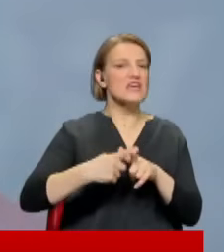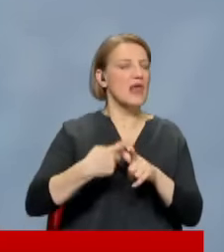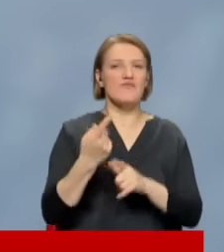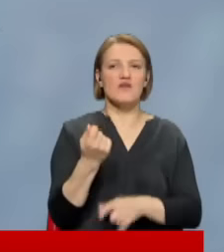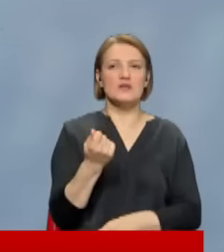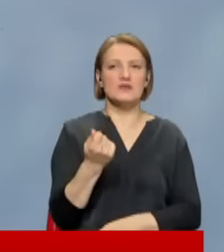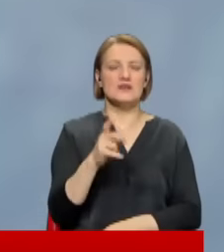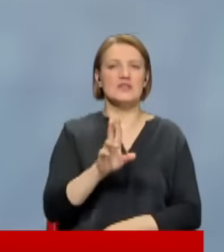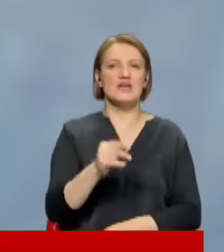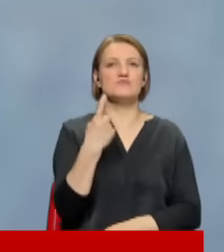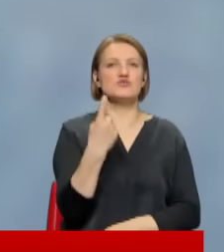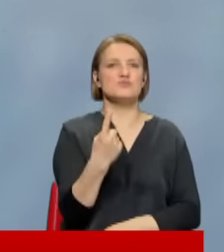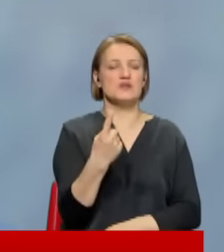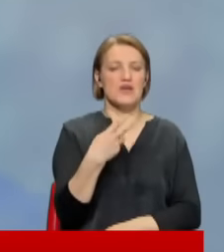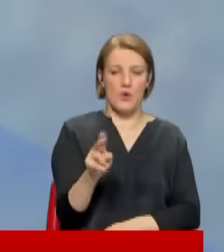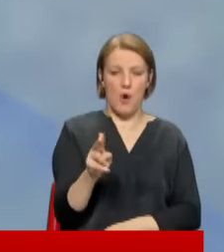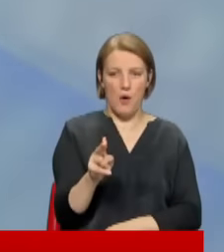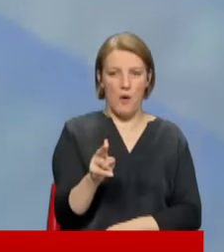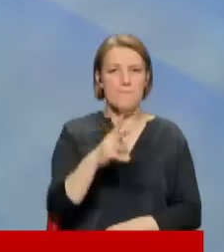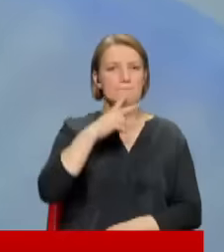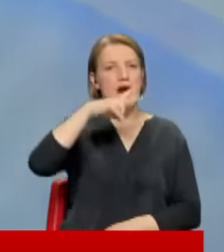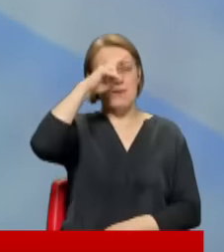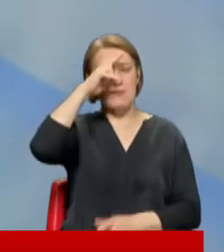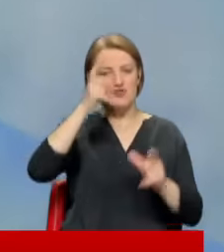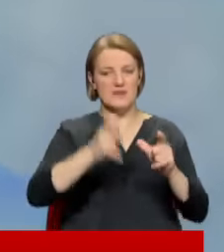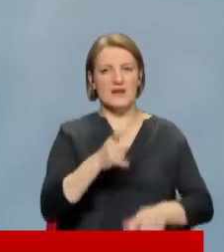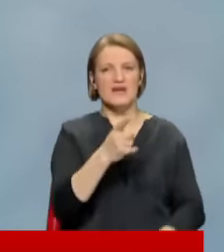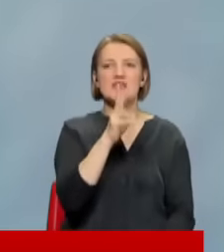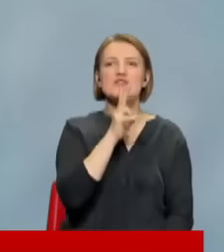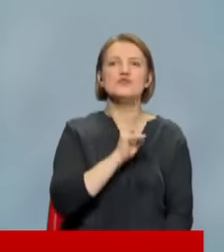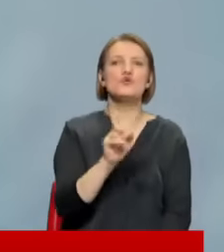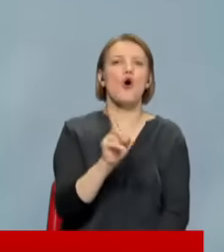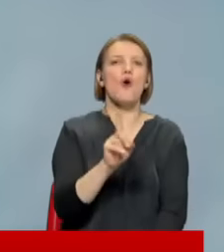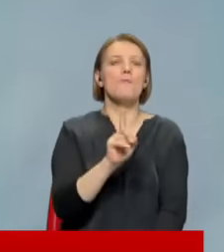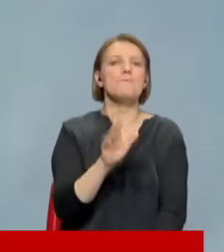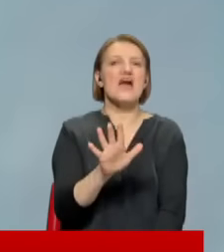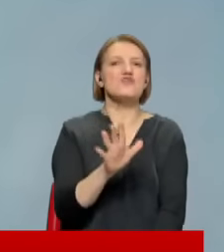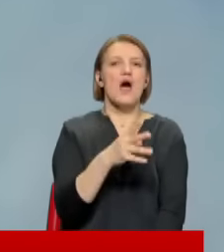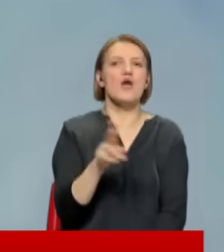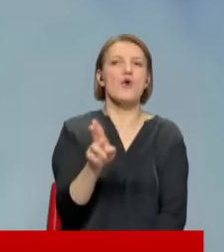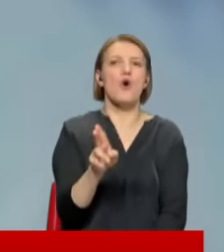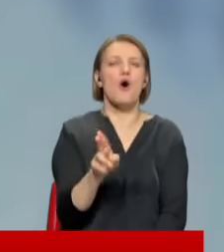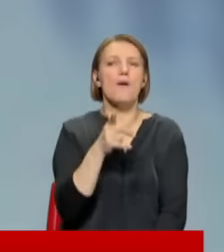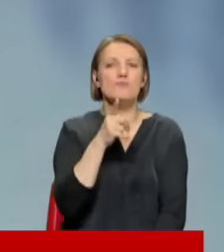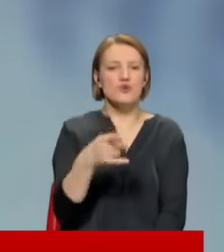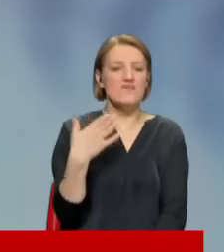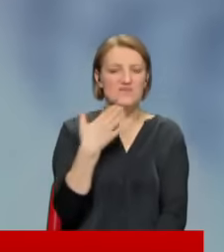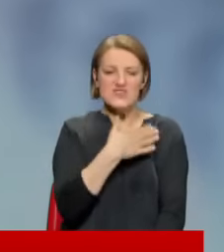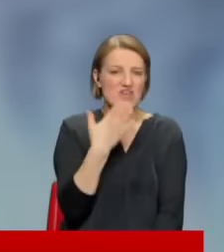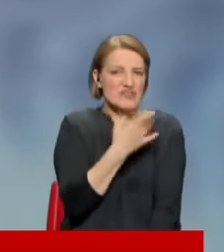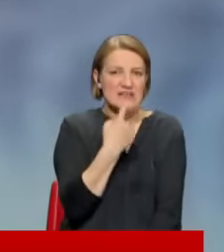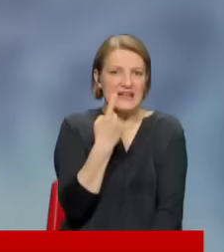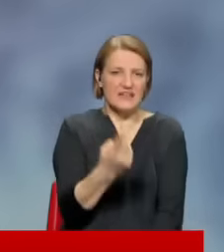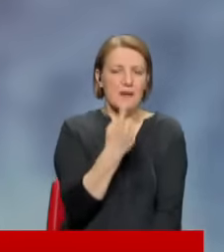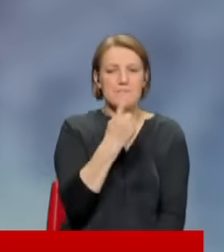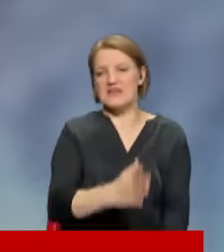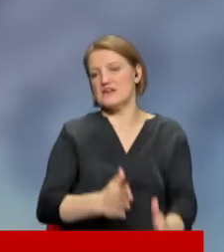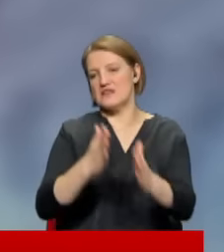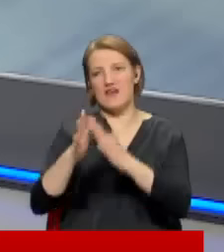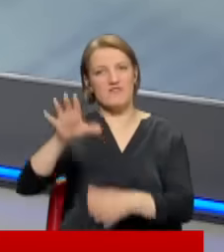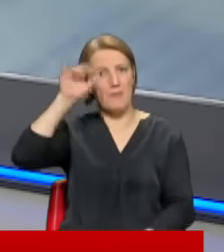fiyatı 71 avro, Bayrampaşa'da 215 avro. Bu fırsatçılık dedi. Bir